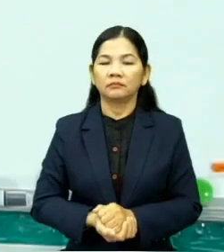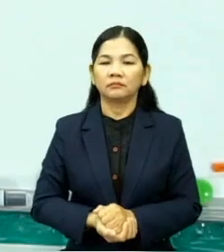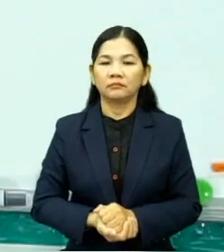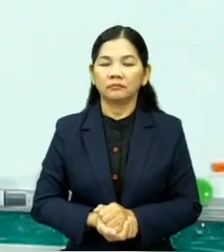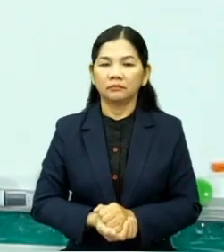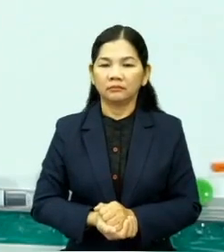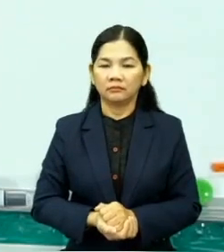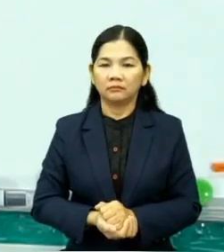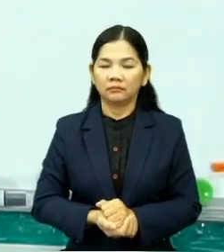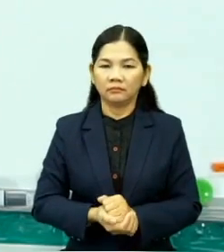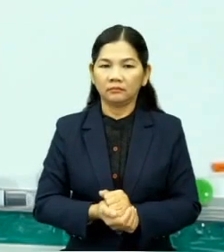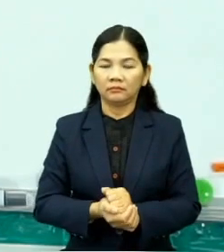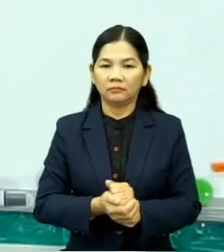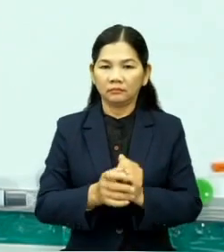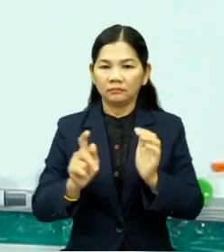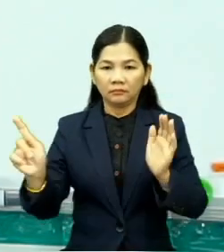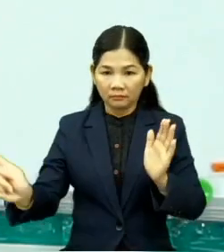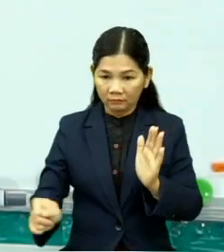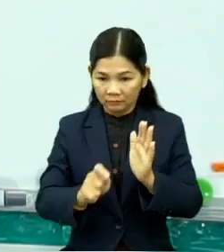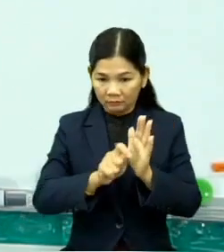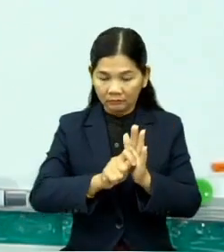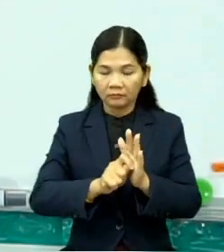តាមរយៈការ